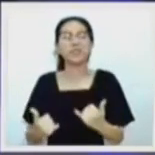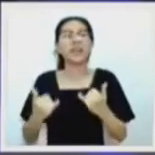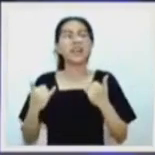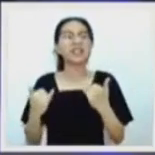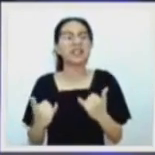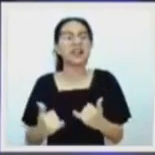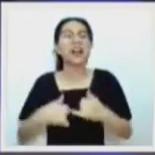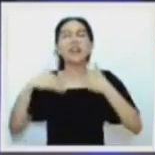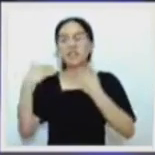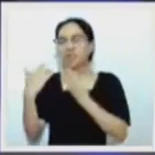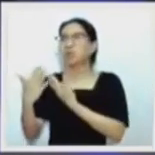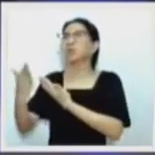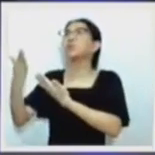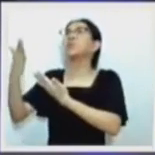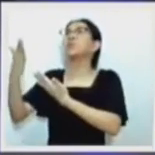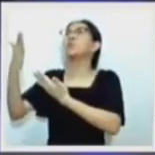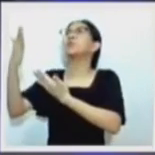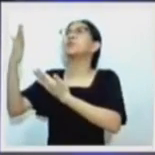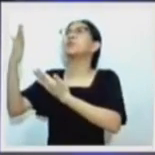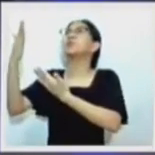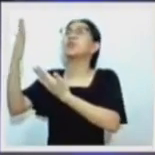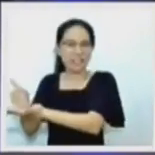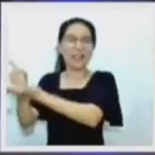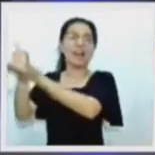sa Ginoo kita